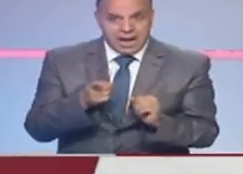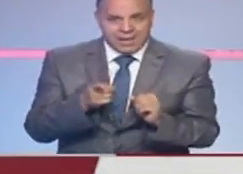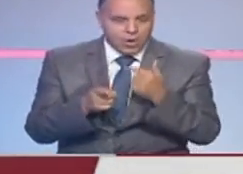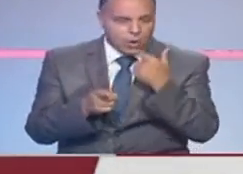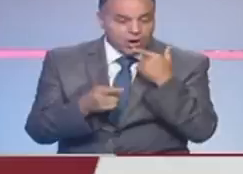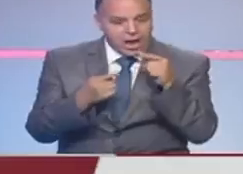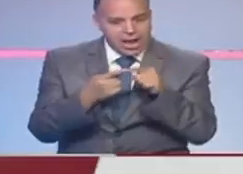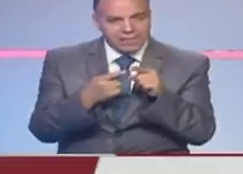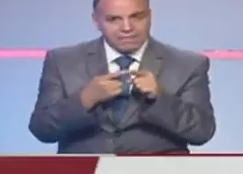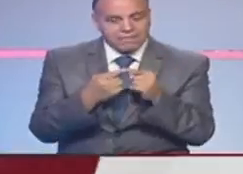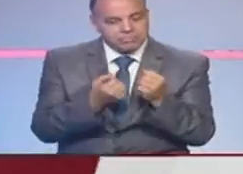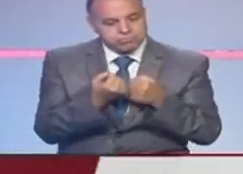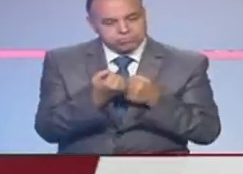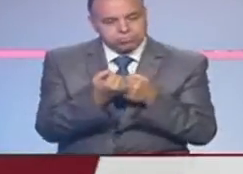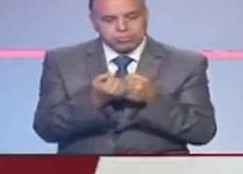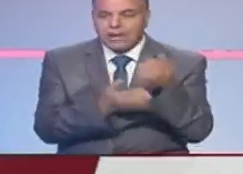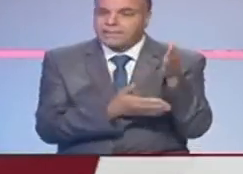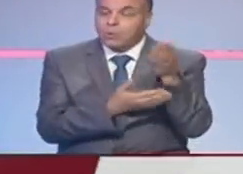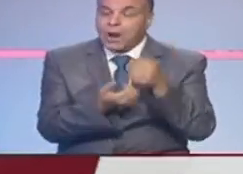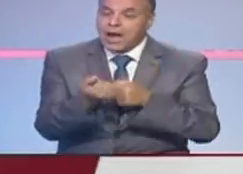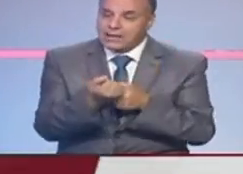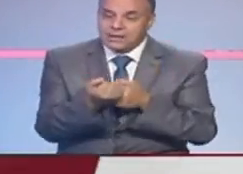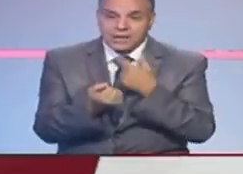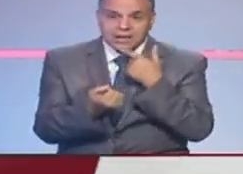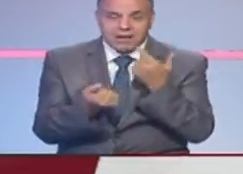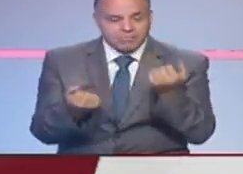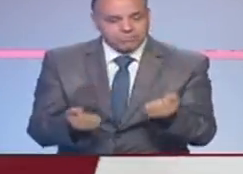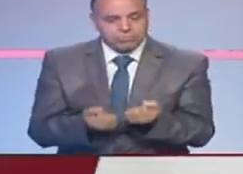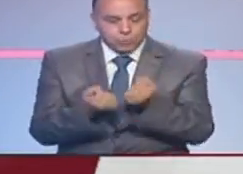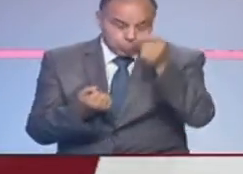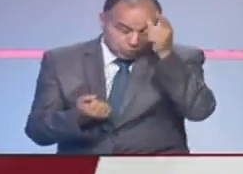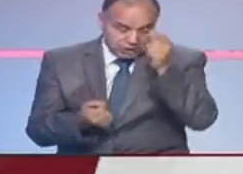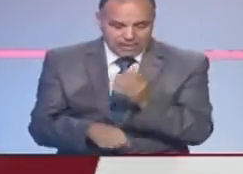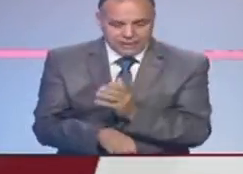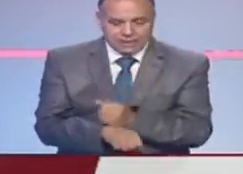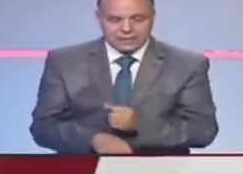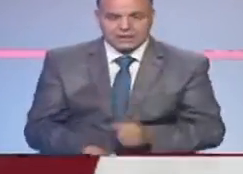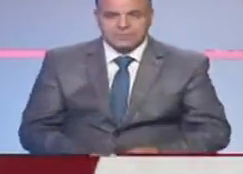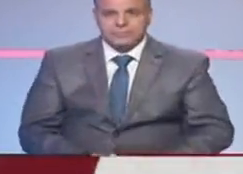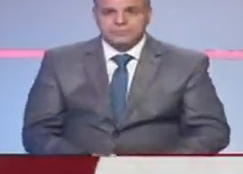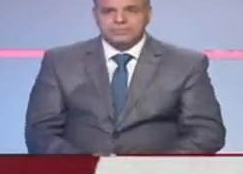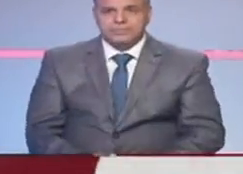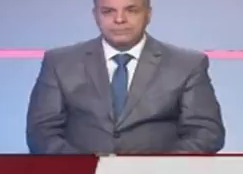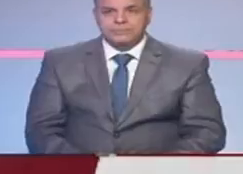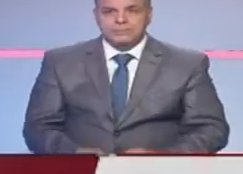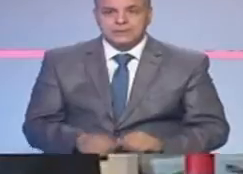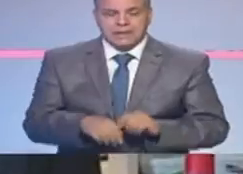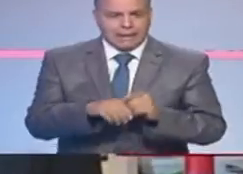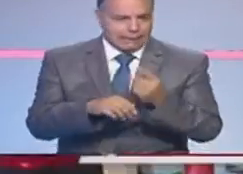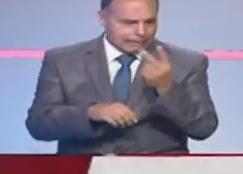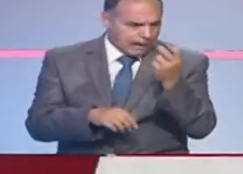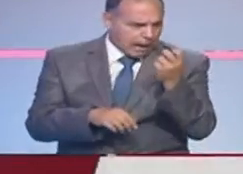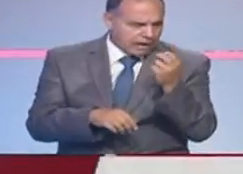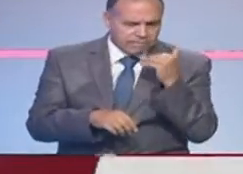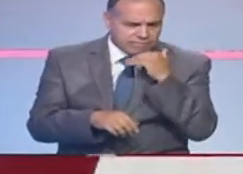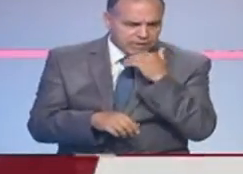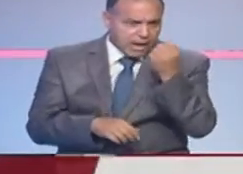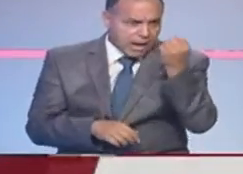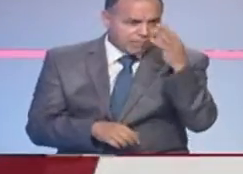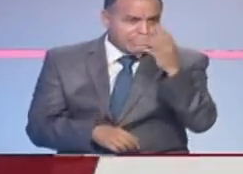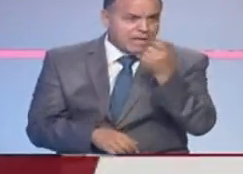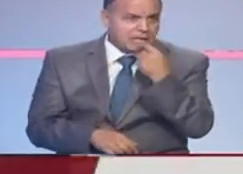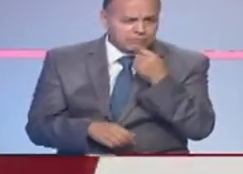بهدف معارضه جهود الدوله في الحمله الوطنيه للتلقيح تقريب خمس مائه